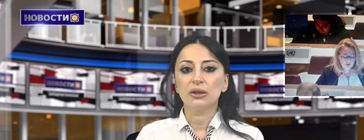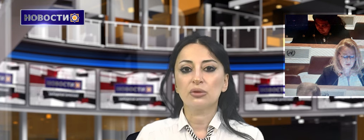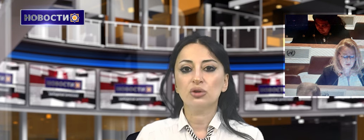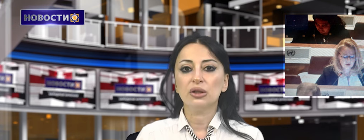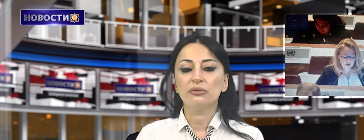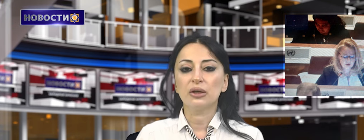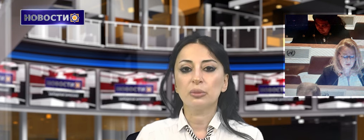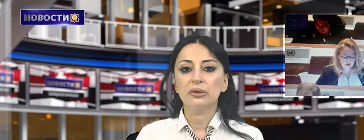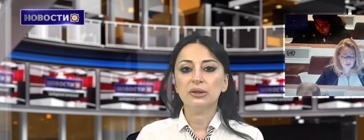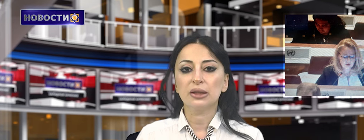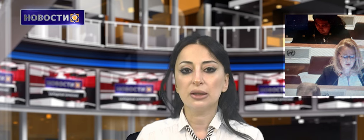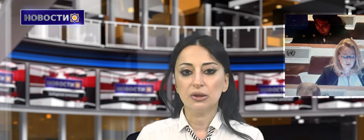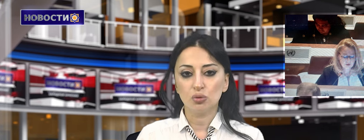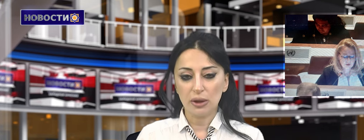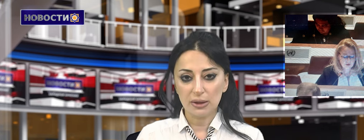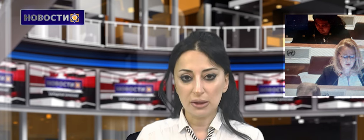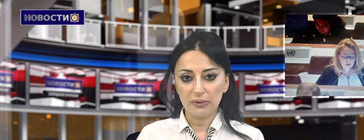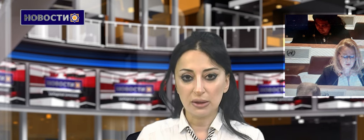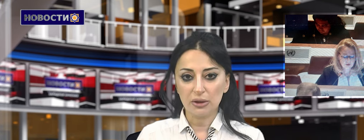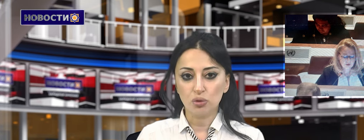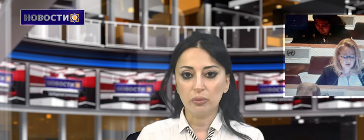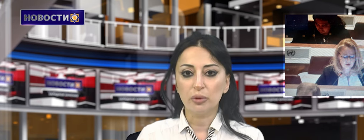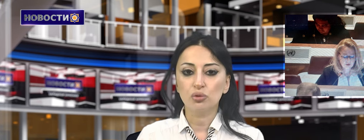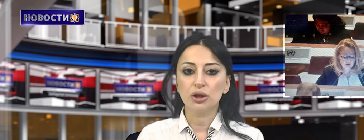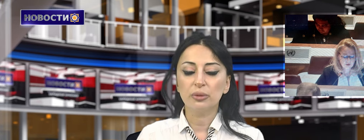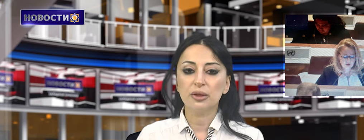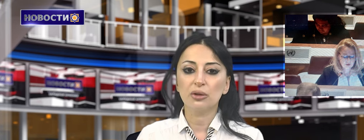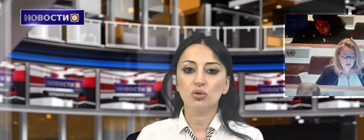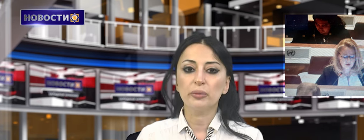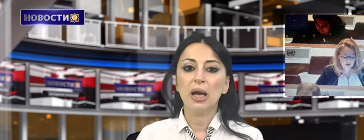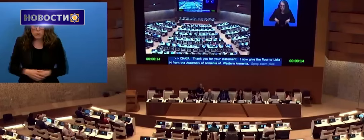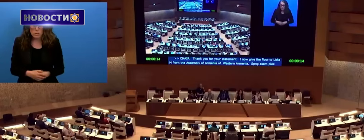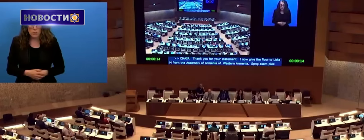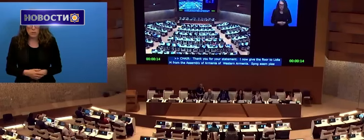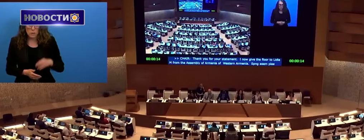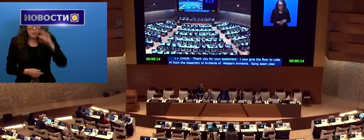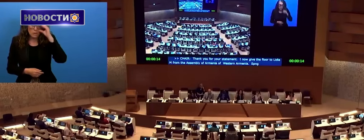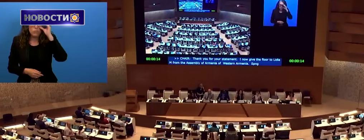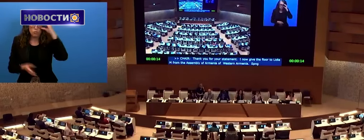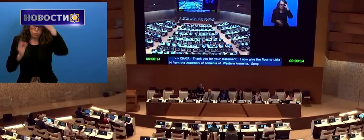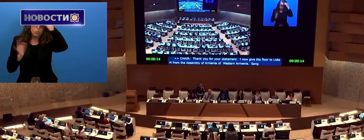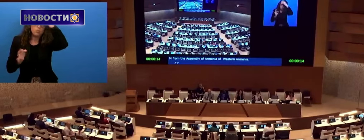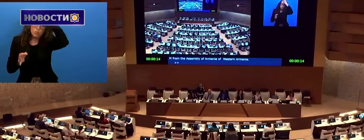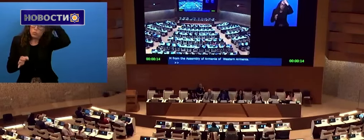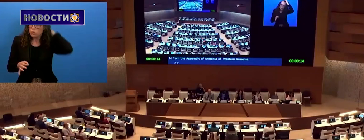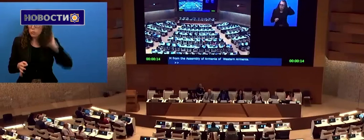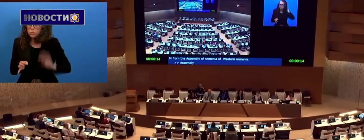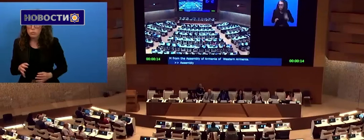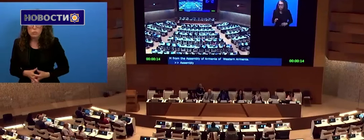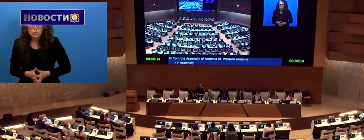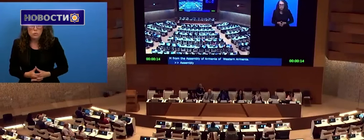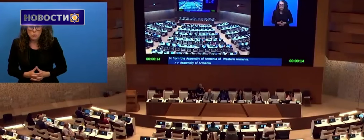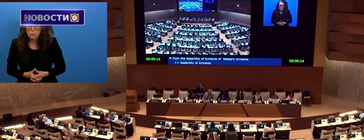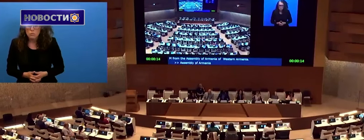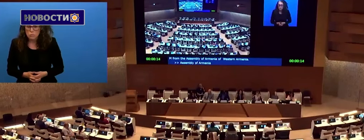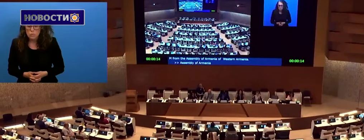коренные народы информировать их о ситуации, связанной с группами нарушениями, с которыми они сталкиваются, и способствовать